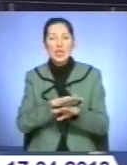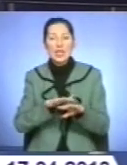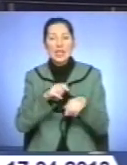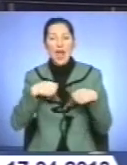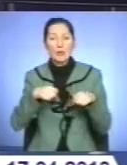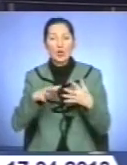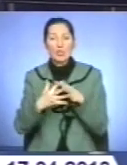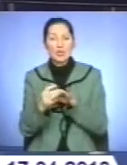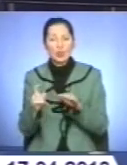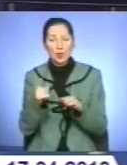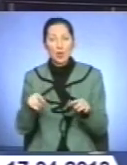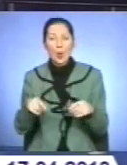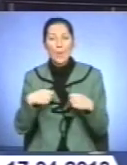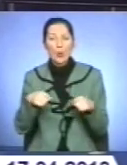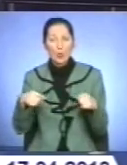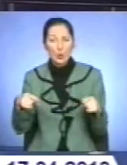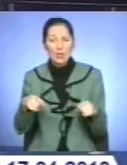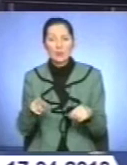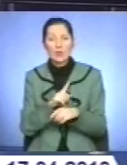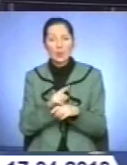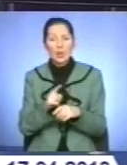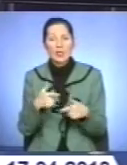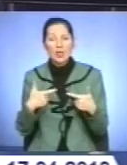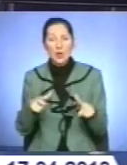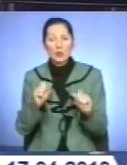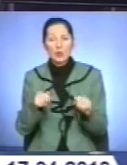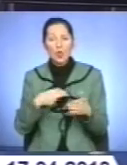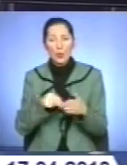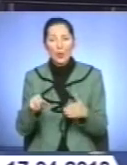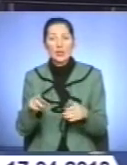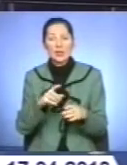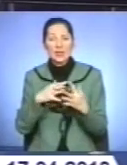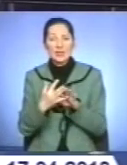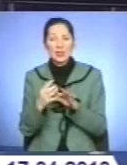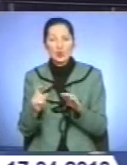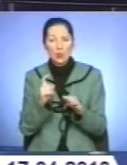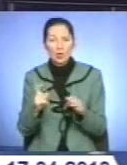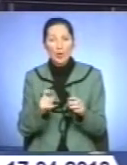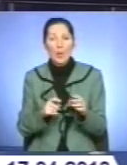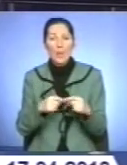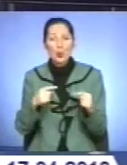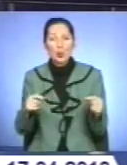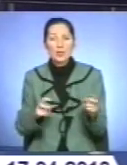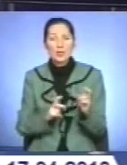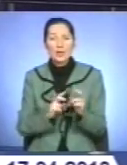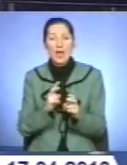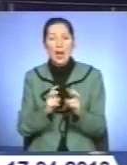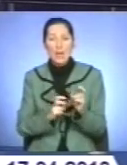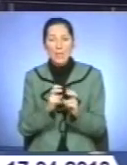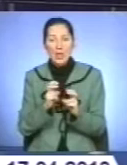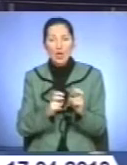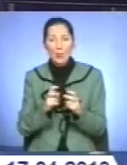продукції. Тернополяни та гості міста зможуть придбати сільськогосподарську продукцію та продукцію переробної галузі за цінами